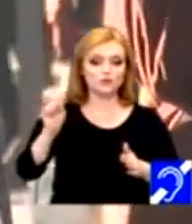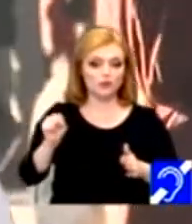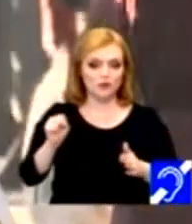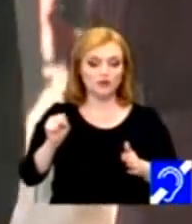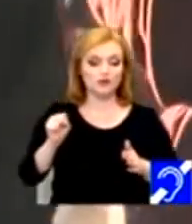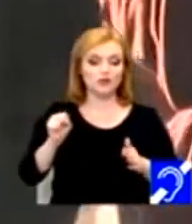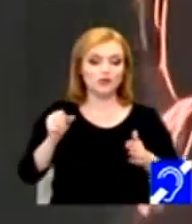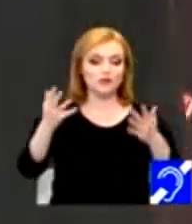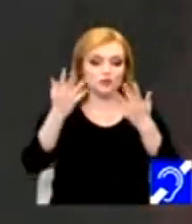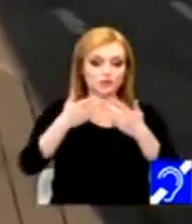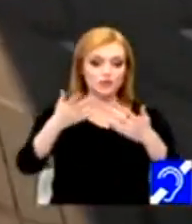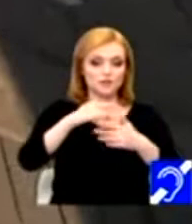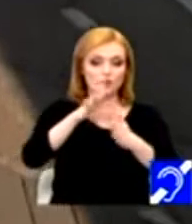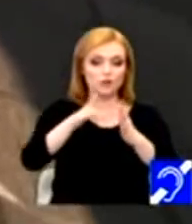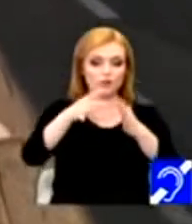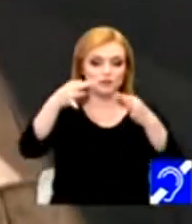liber.